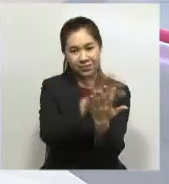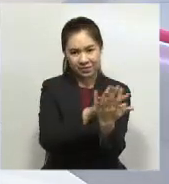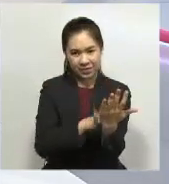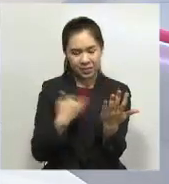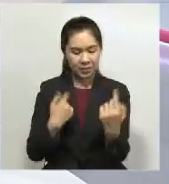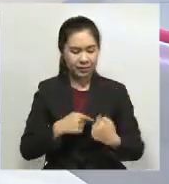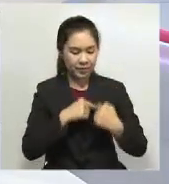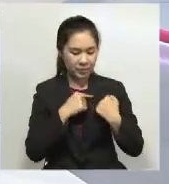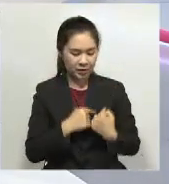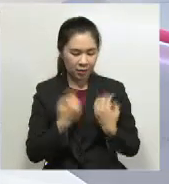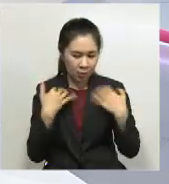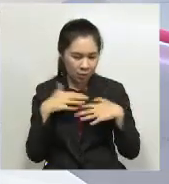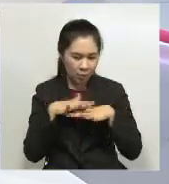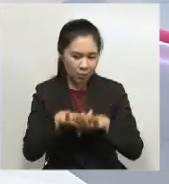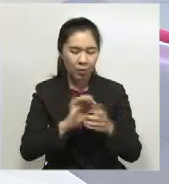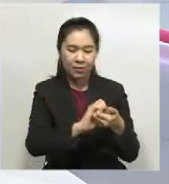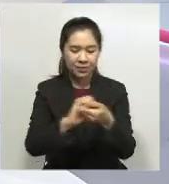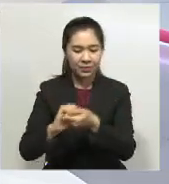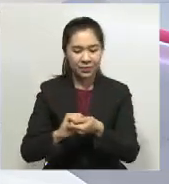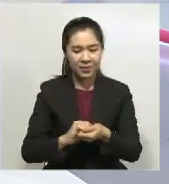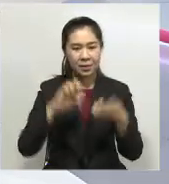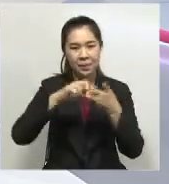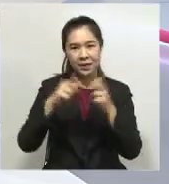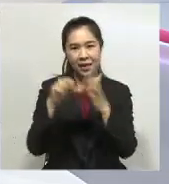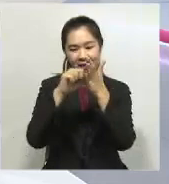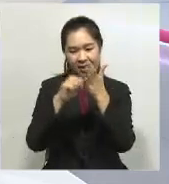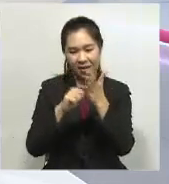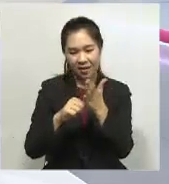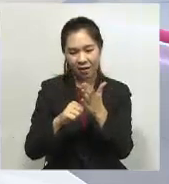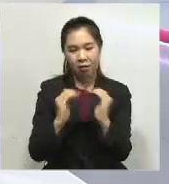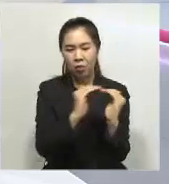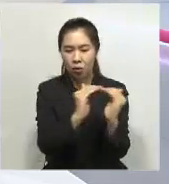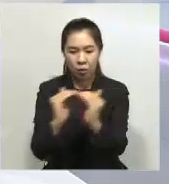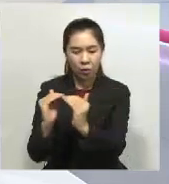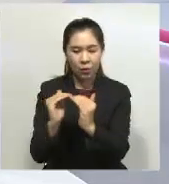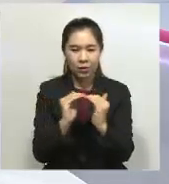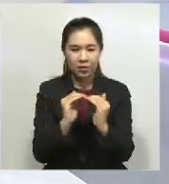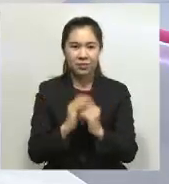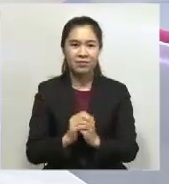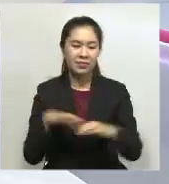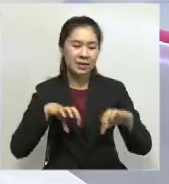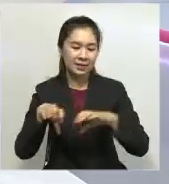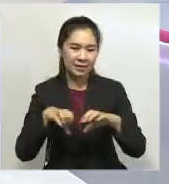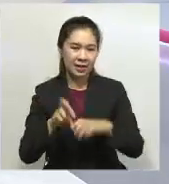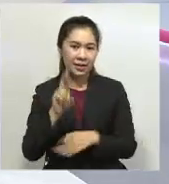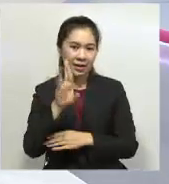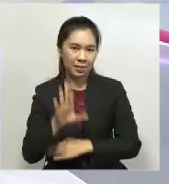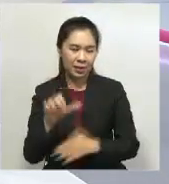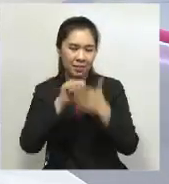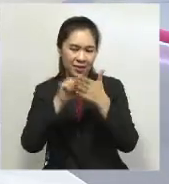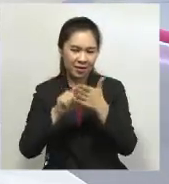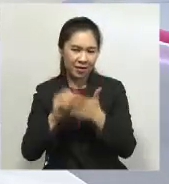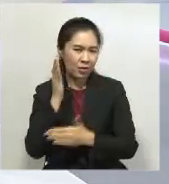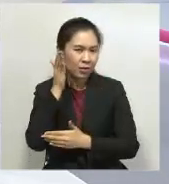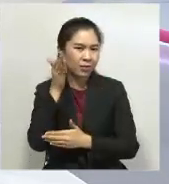คะใช้หัวใจค่ะร่วมกันสร้างความร่วมมือแก้ไขปัญหาเพื่อให้เกิดความเท่าเทียมกันรวมถึงต้องจัดระเบียบแล้วก็แก้ปัญหาระย